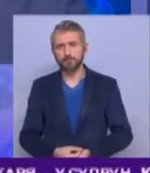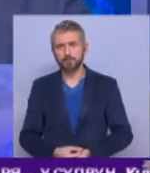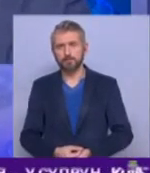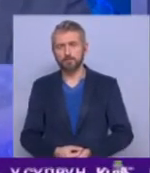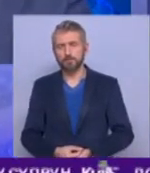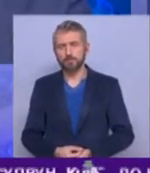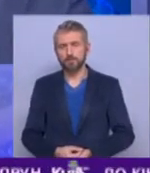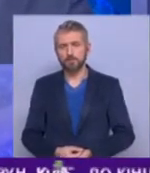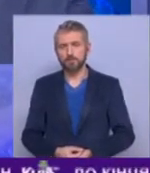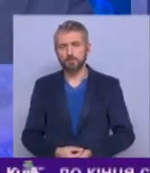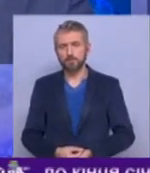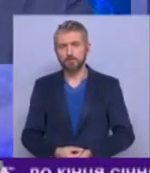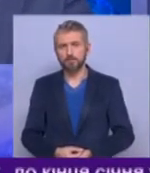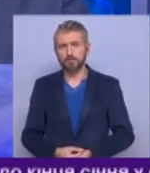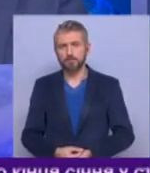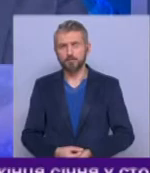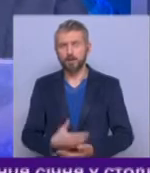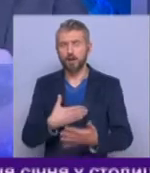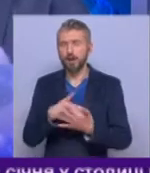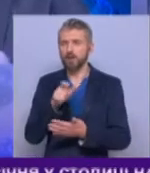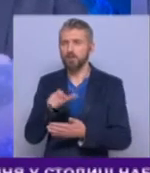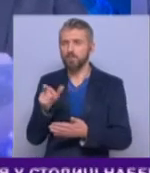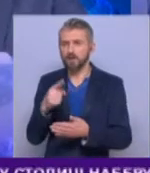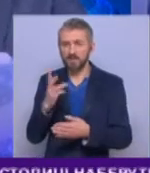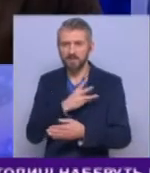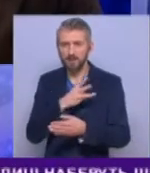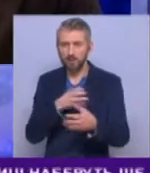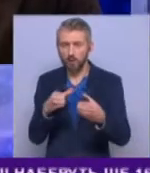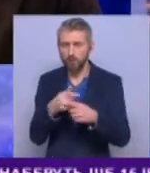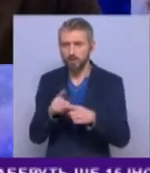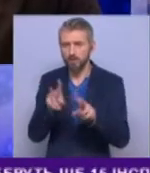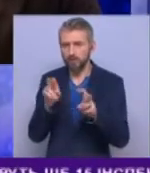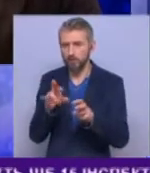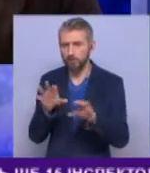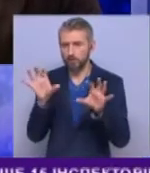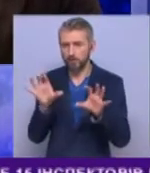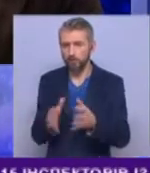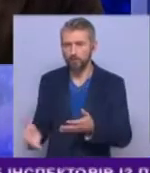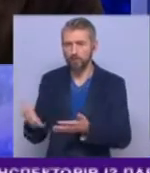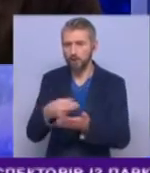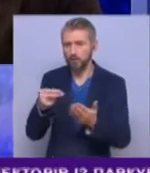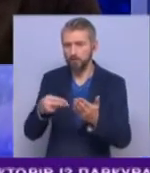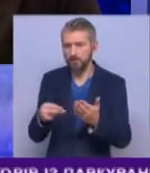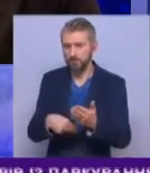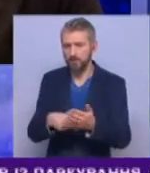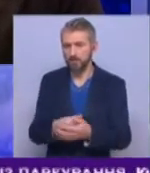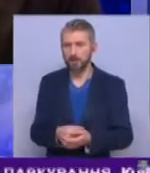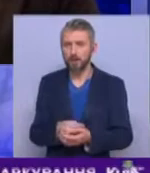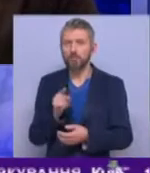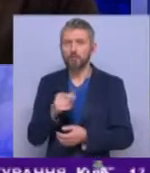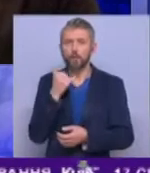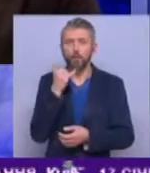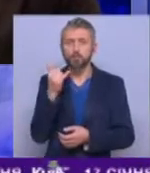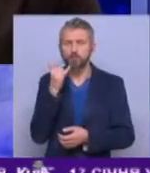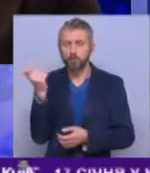нормально, фізично, тому що це виглядає решта більше. Активісти, ініціативна група, це називається по закону, збираються підписи на підписних листах. Вони обзвонюють